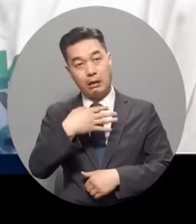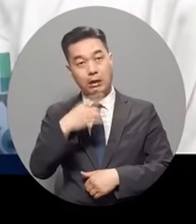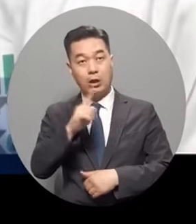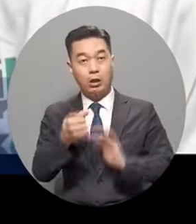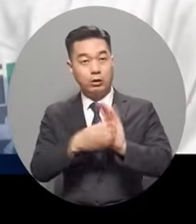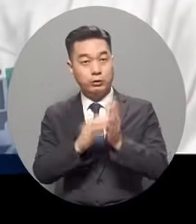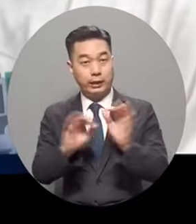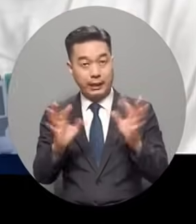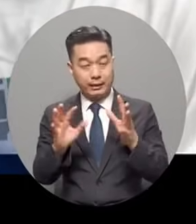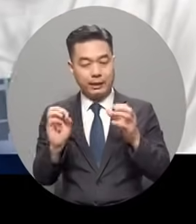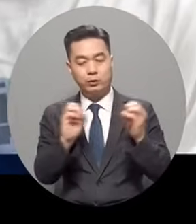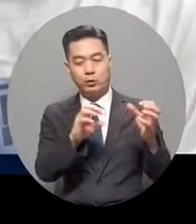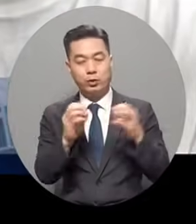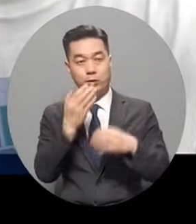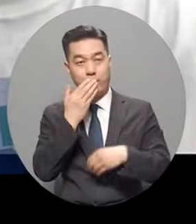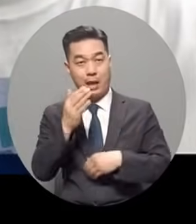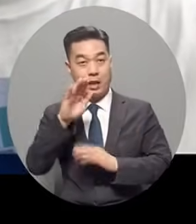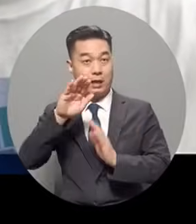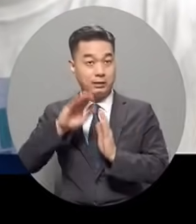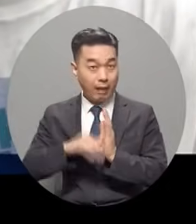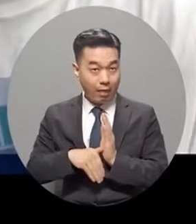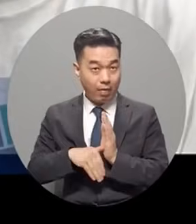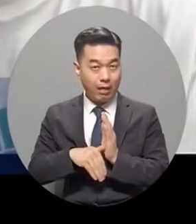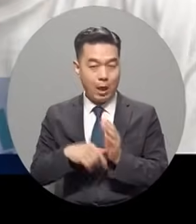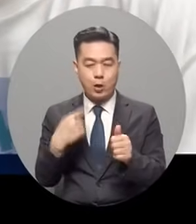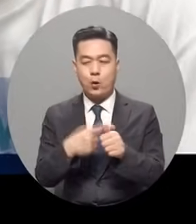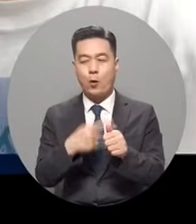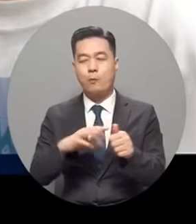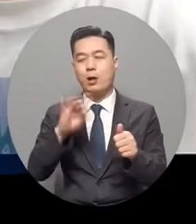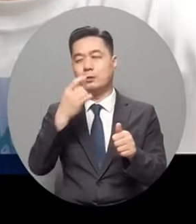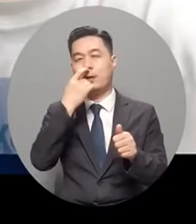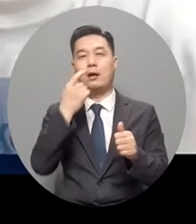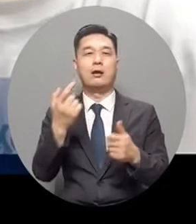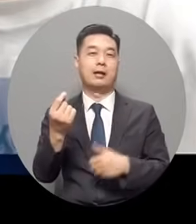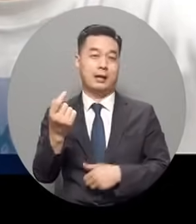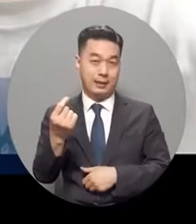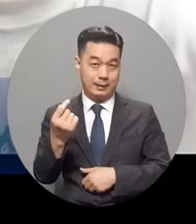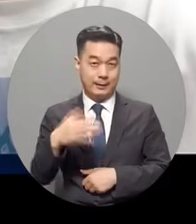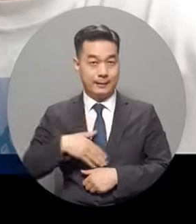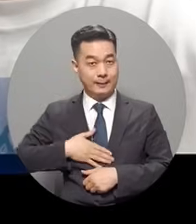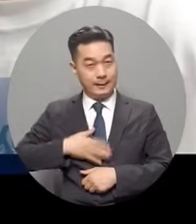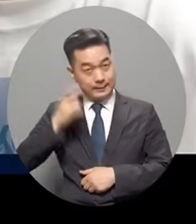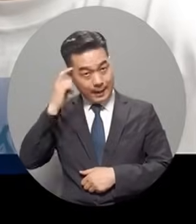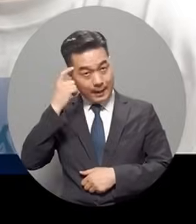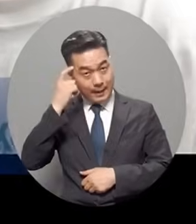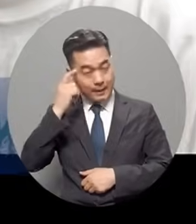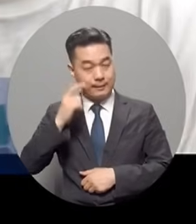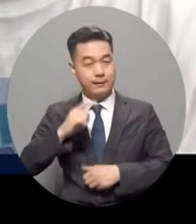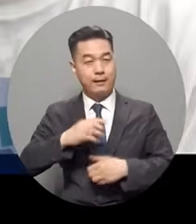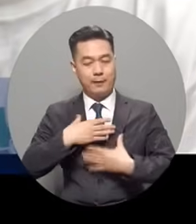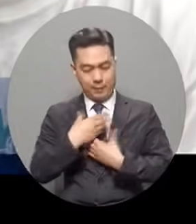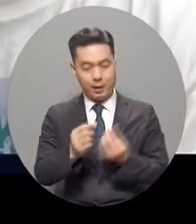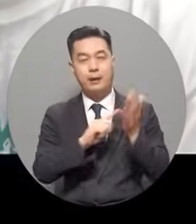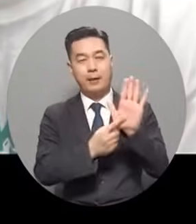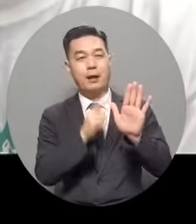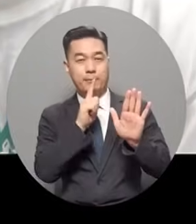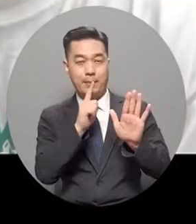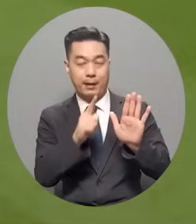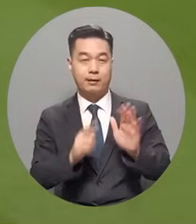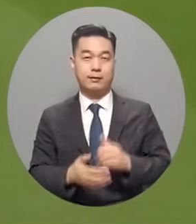정도의 간단한 소통을 하게 됐을 때는 영어를 제일 먼저 배우니까 자기가 생각하는 것들을 이제 자유롭게 되게 얘기를